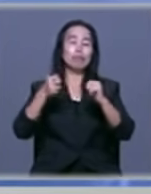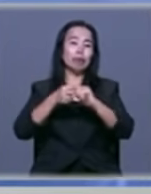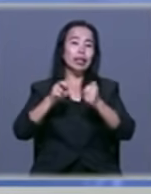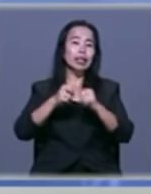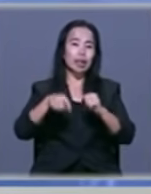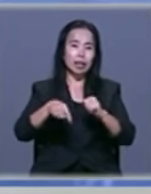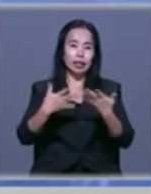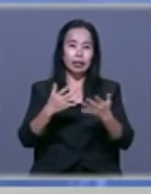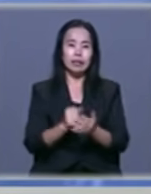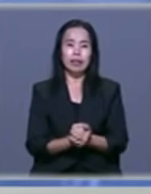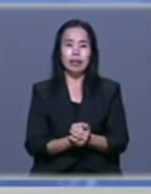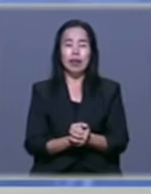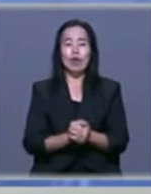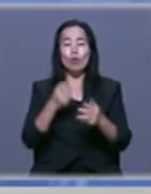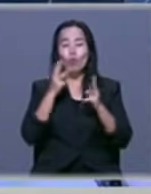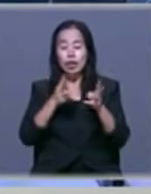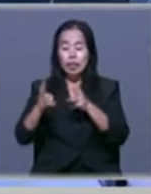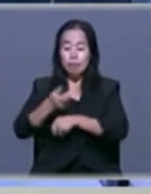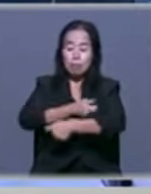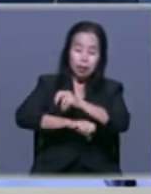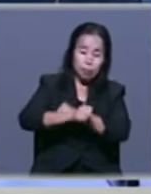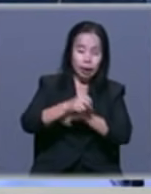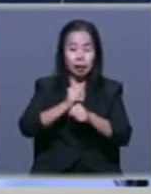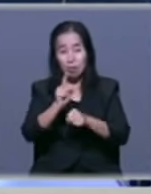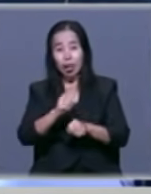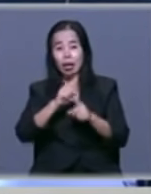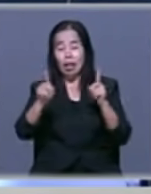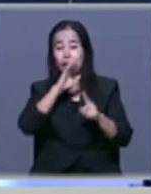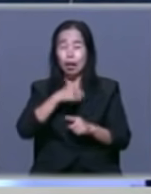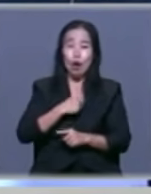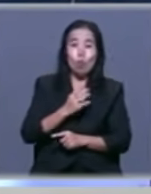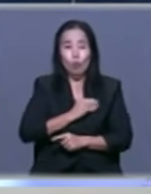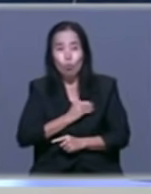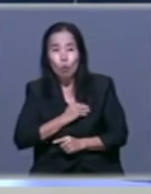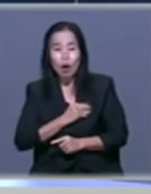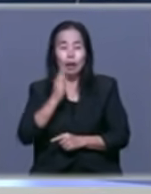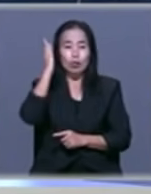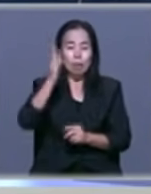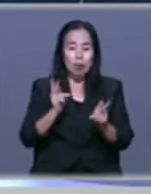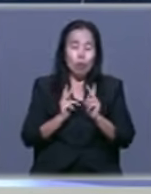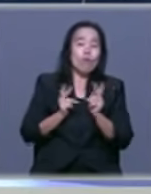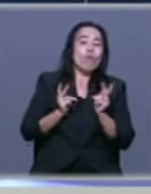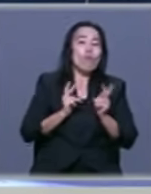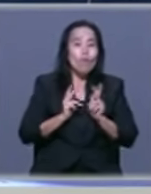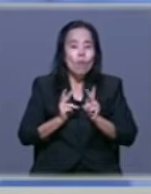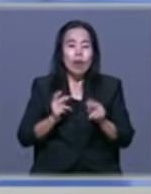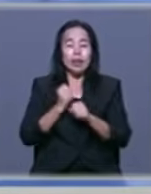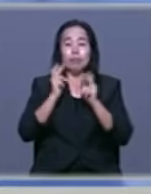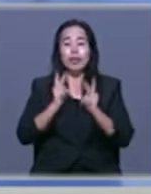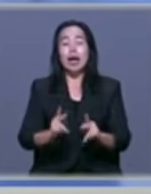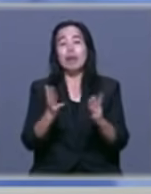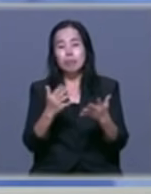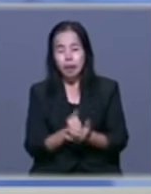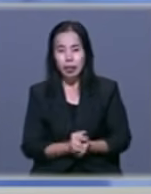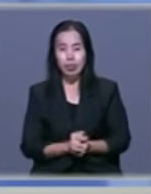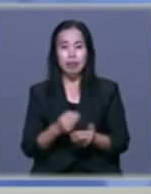ทั้งในการปฏิบัติตามใช่ไหมเว้นแต่ว่าคุณจะกลัว แล้วก็ไม่กล้าเลย แล้วก็ไม่กล้าไปเลยใช่ไหมซึ่งอันนี้มันก็เลยท